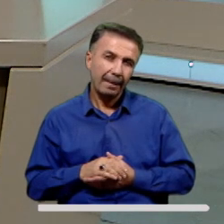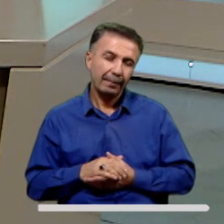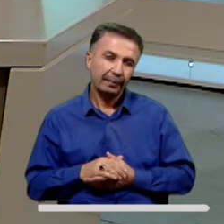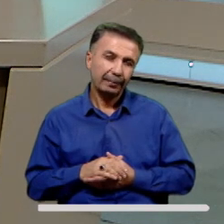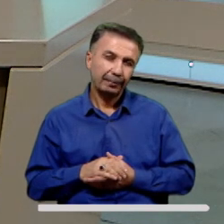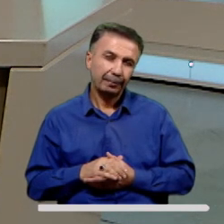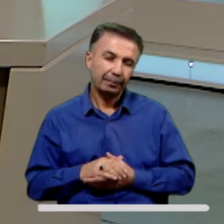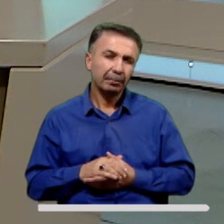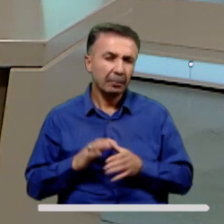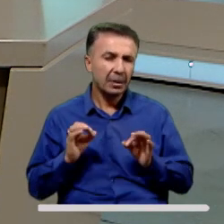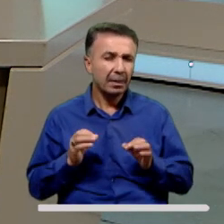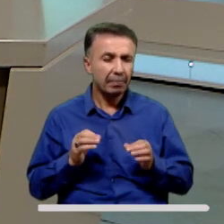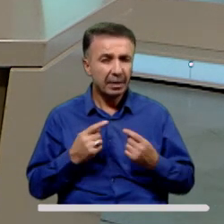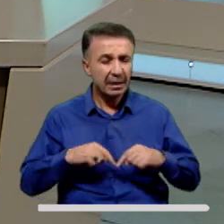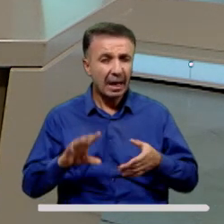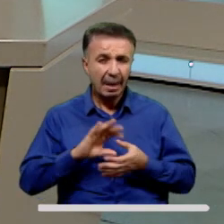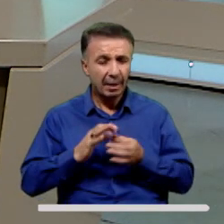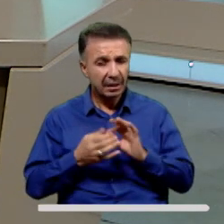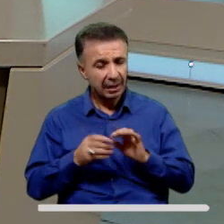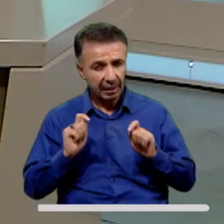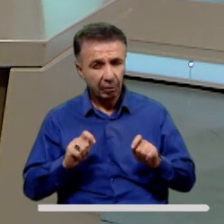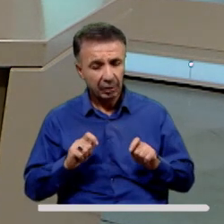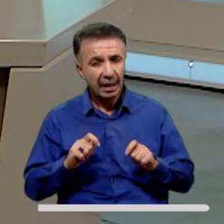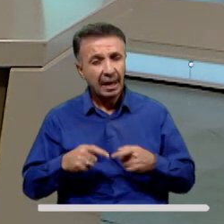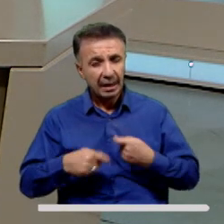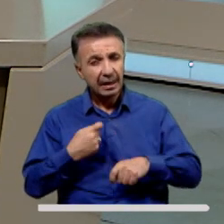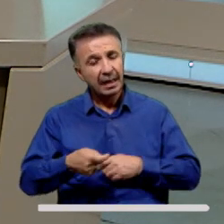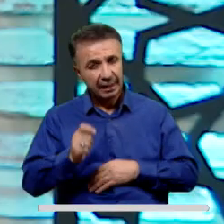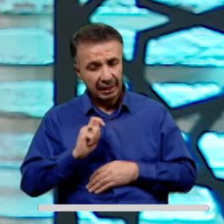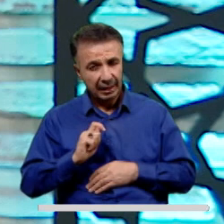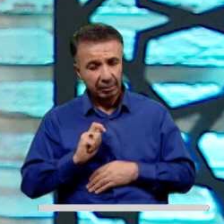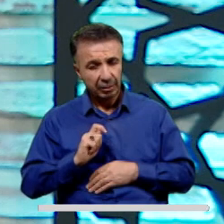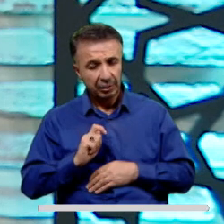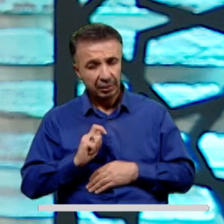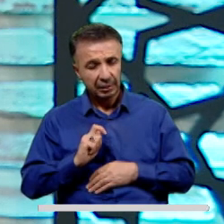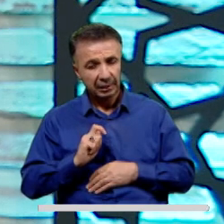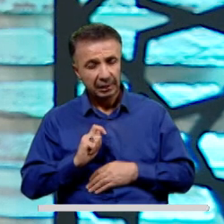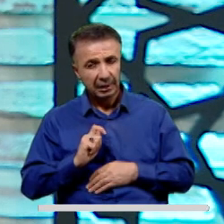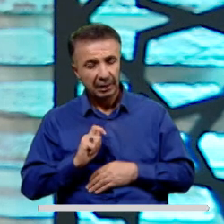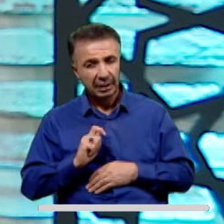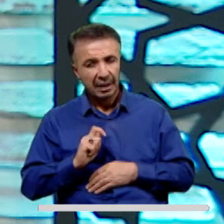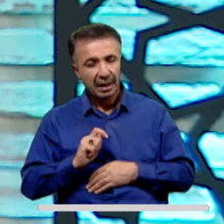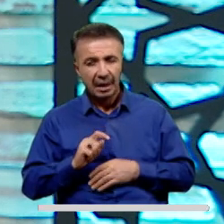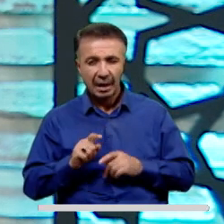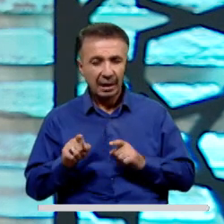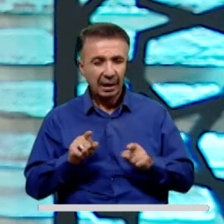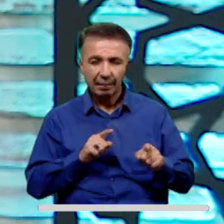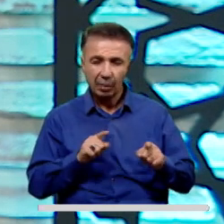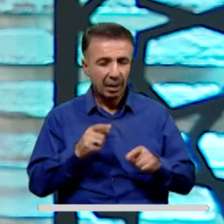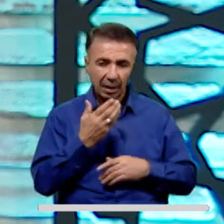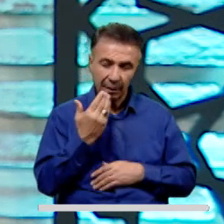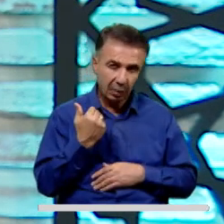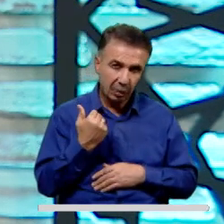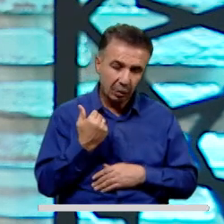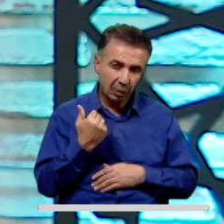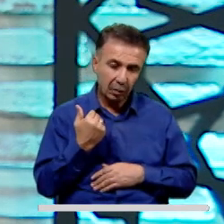mu? Şimdi biz de bu işi yapıyoruz. Eğer krediyle alınırsa ev aracı olmuş oluyor muyuz? Herhangi bir yönlendirmemiz falan yok.